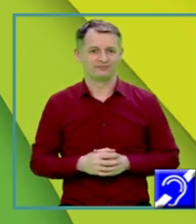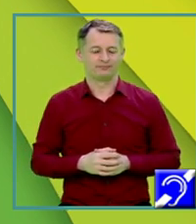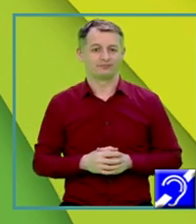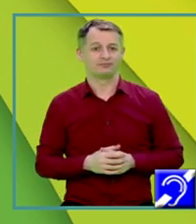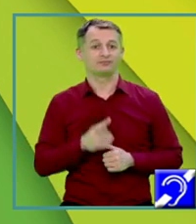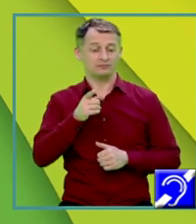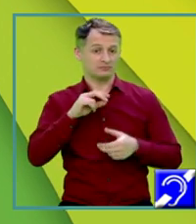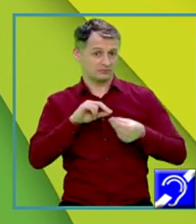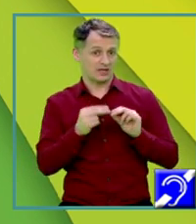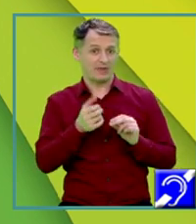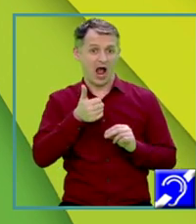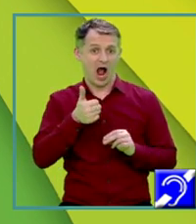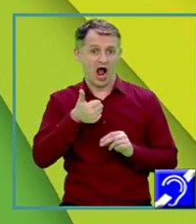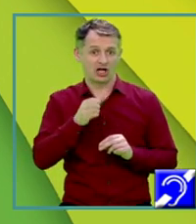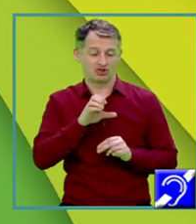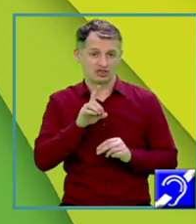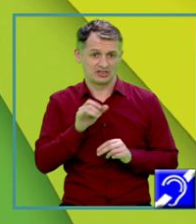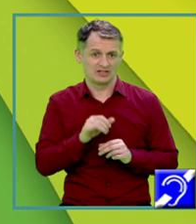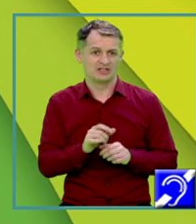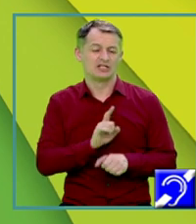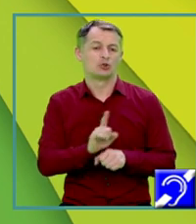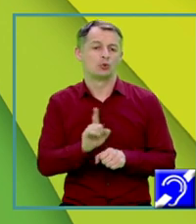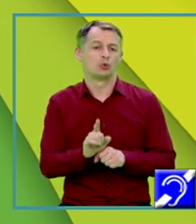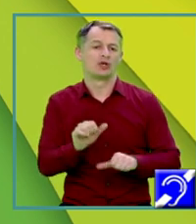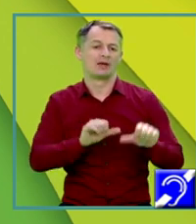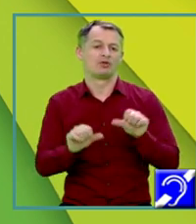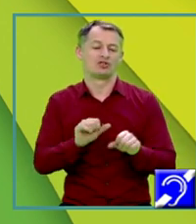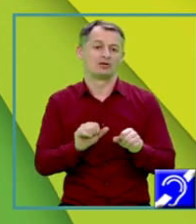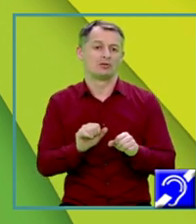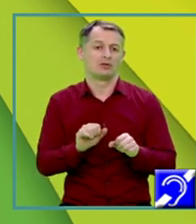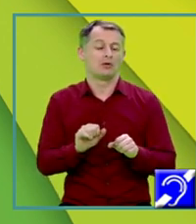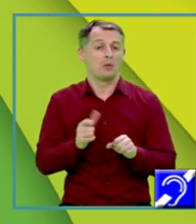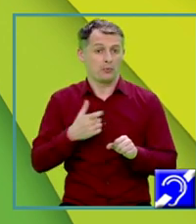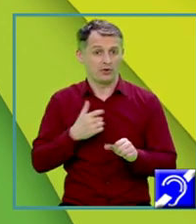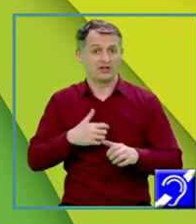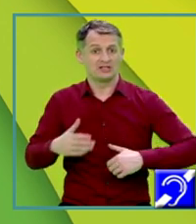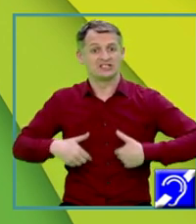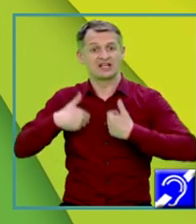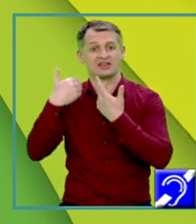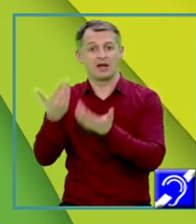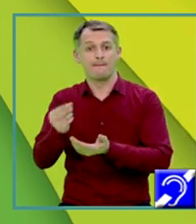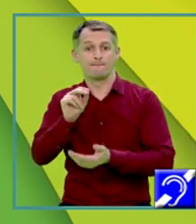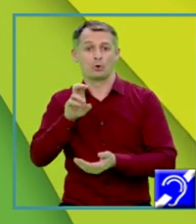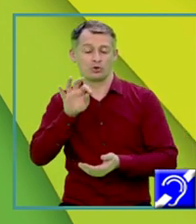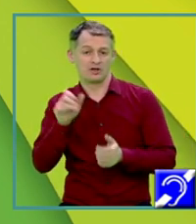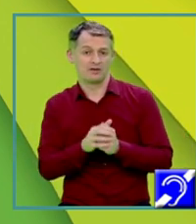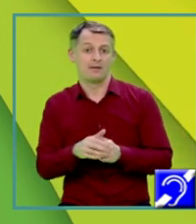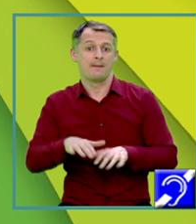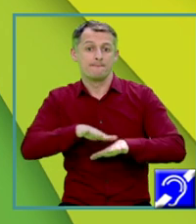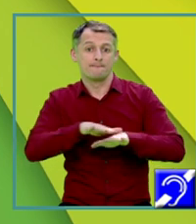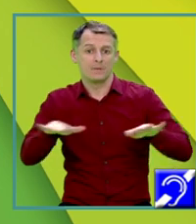că acizii sunt specii chimice capabile să cedeze protoni, pe când bazele sunt specii